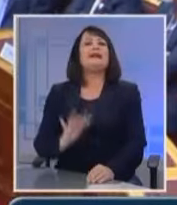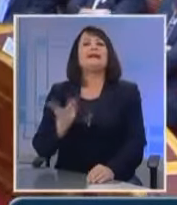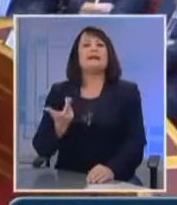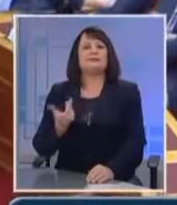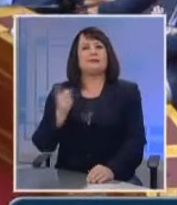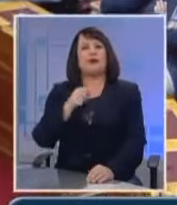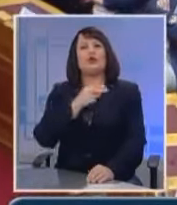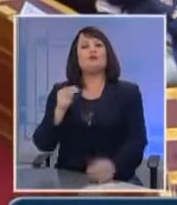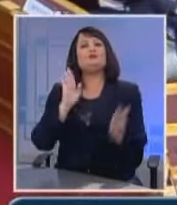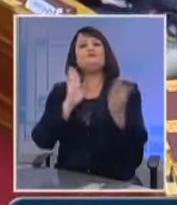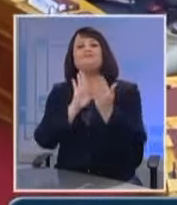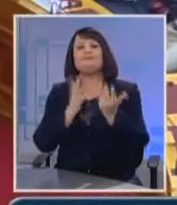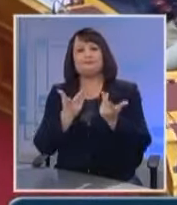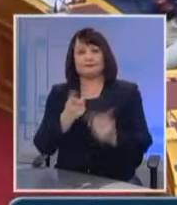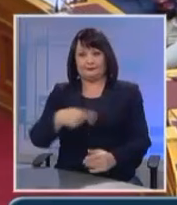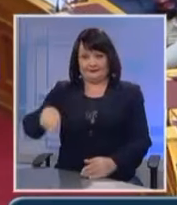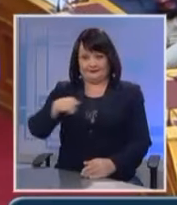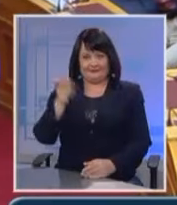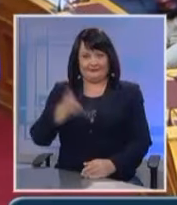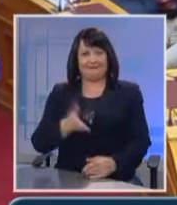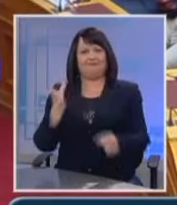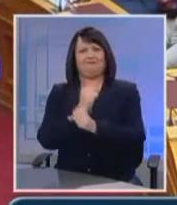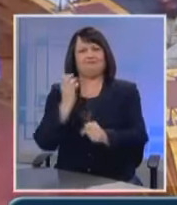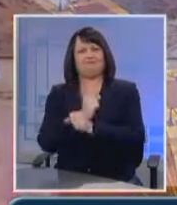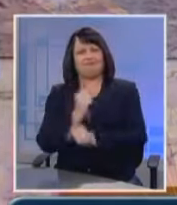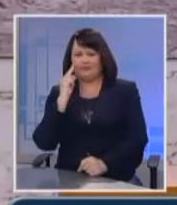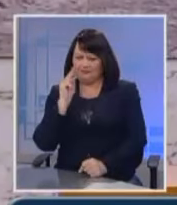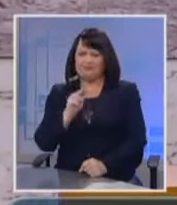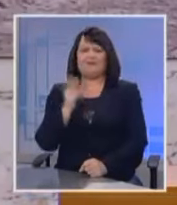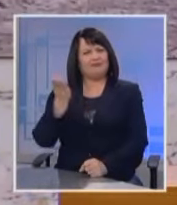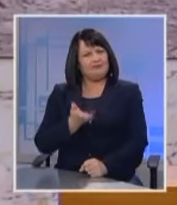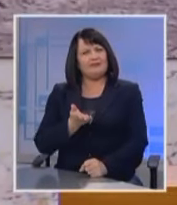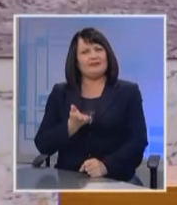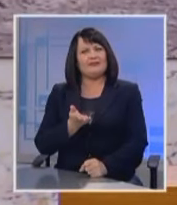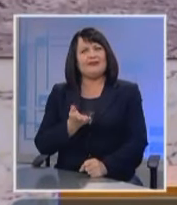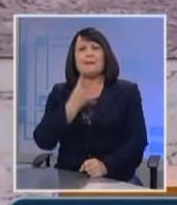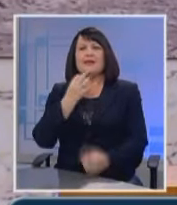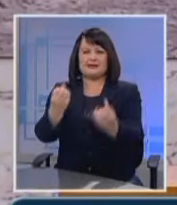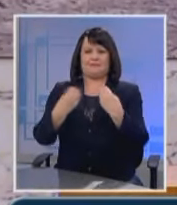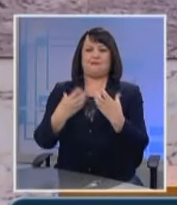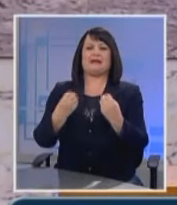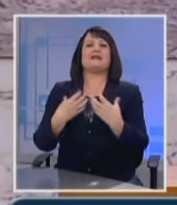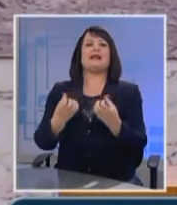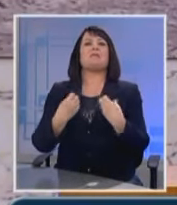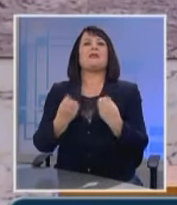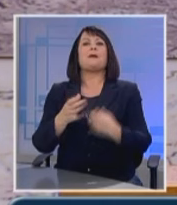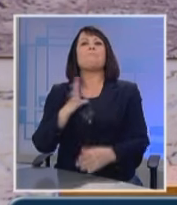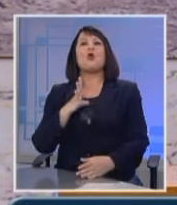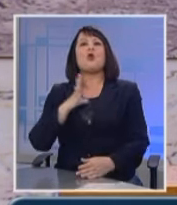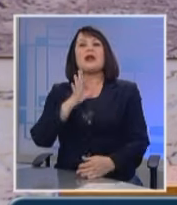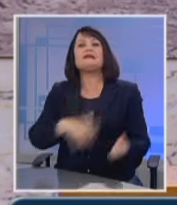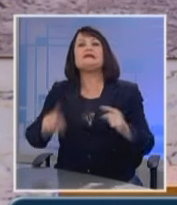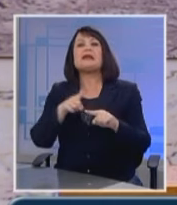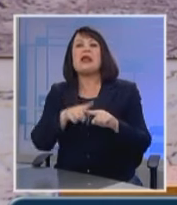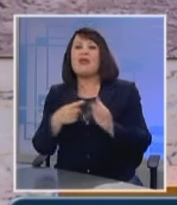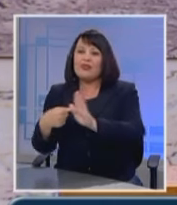αυτή είναι ότι με την παρουσία σας και τις επιδόσεις σας εκπαιδεύετε τους πολίτες αυτής της